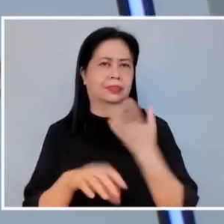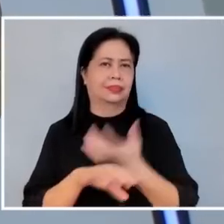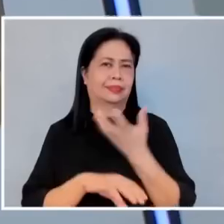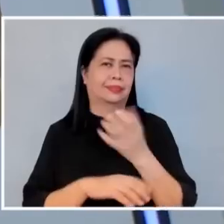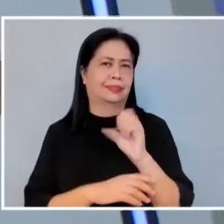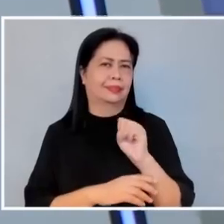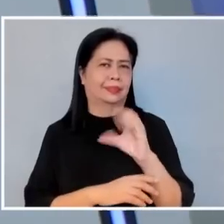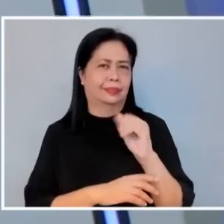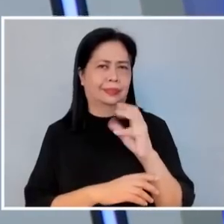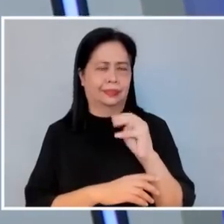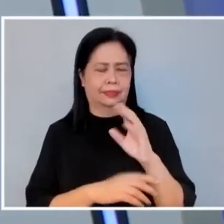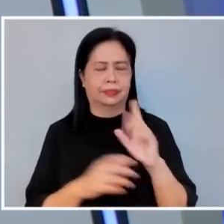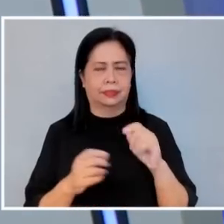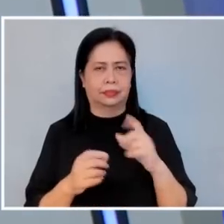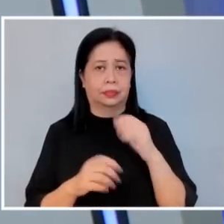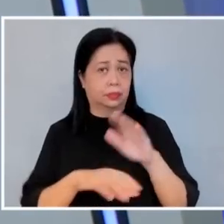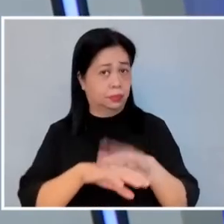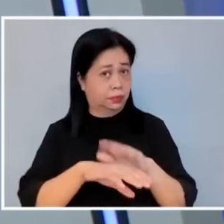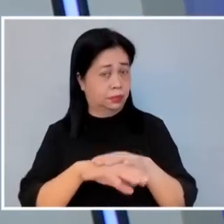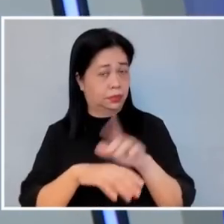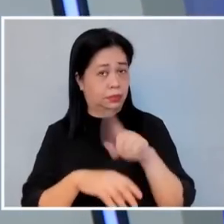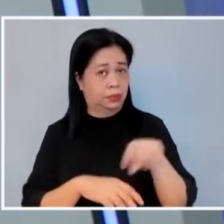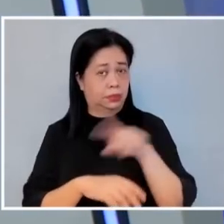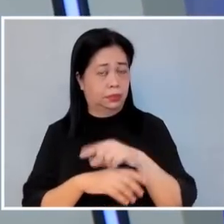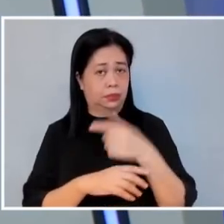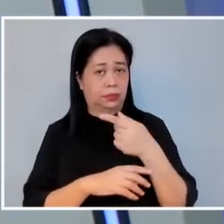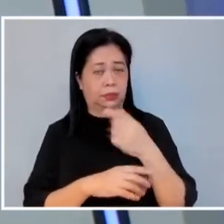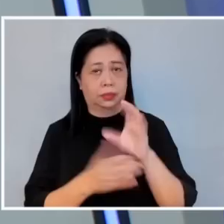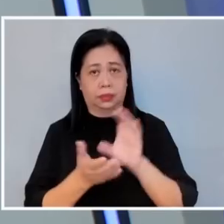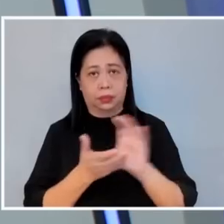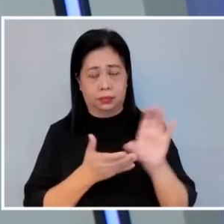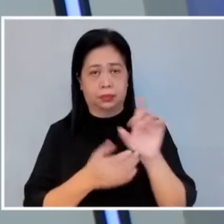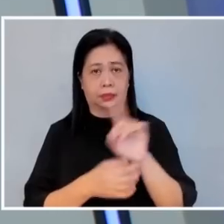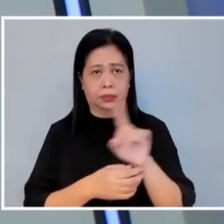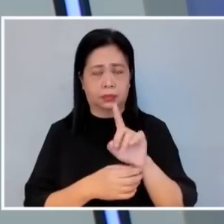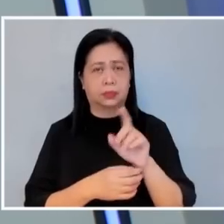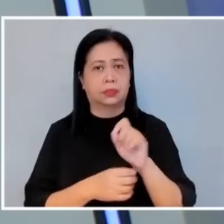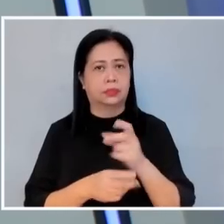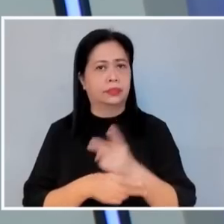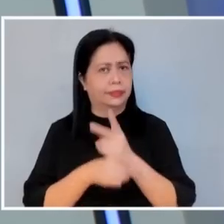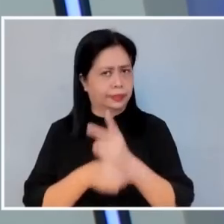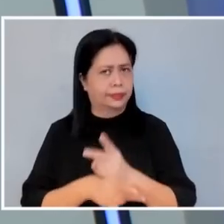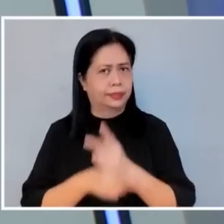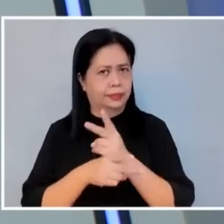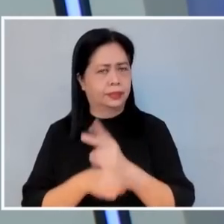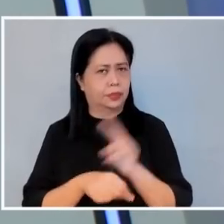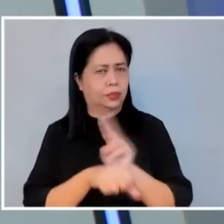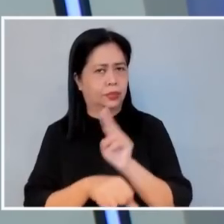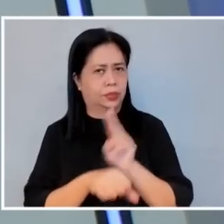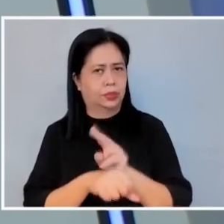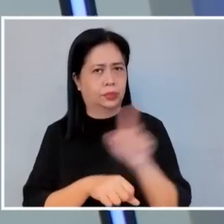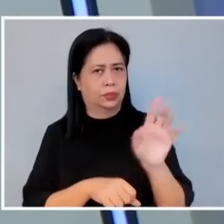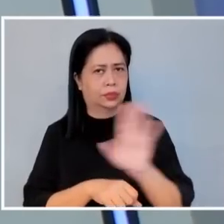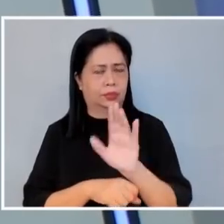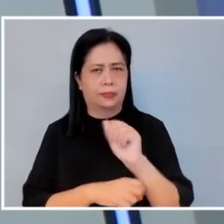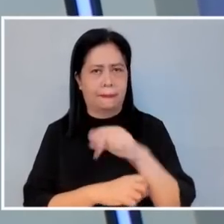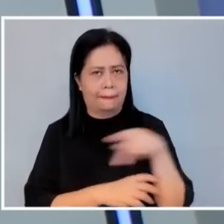scammer. Nagpapaalala po naman ang GCash sa publiko na maging maingat sa paggamit ng kanilang